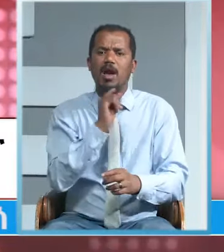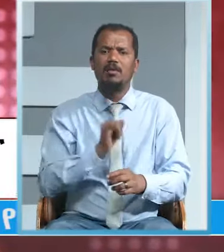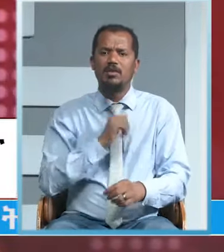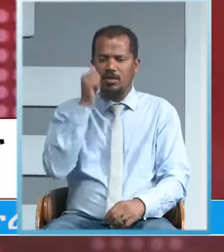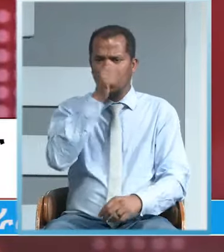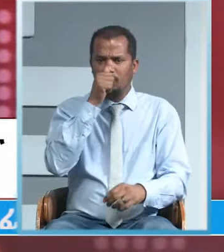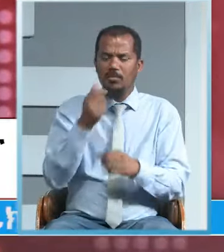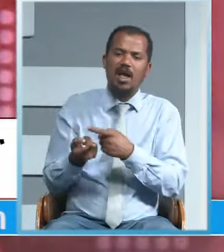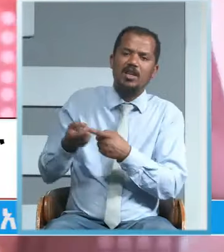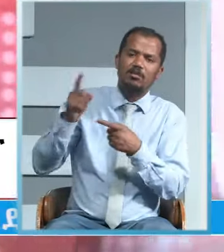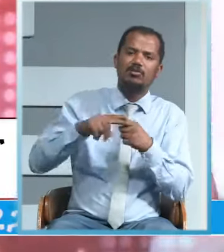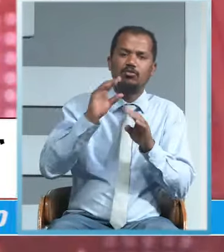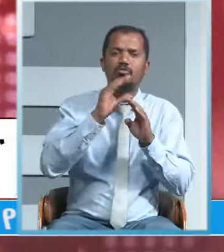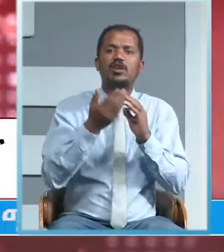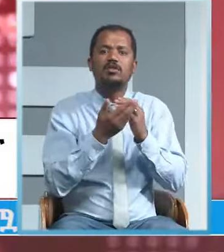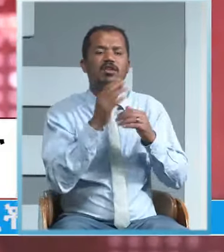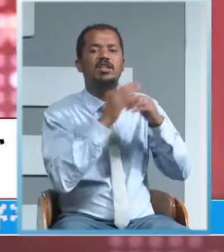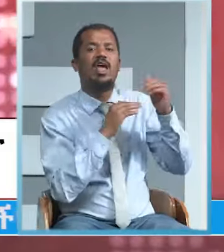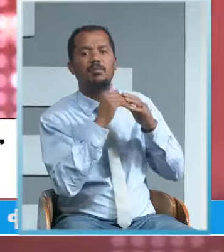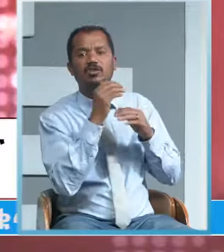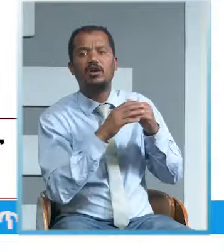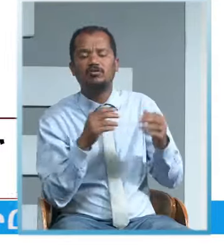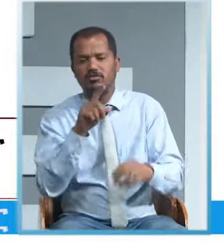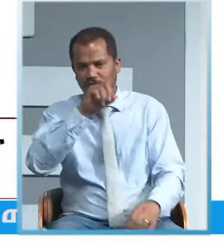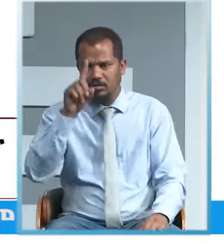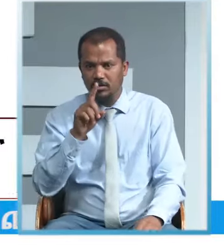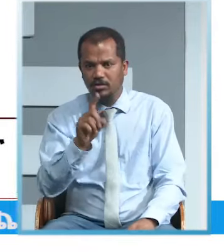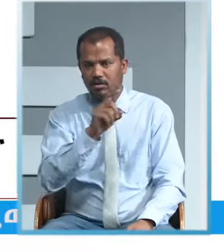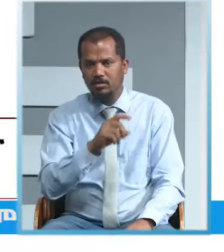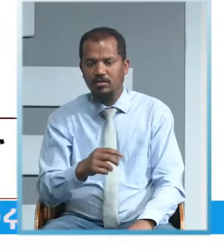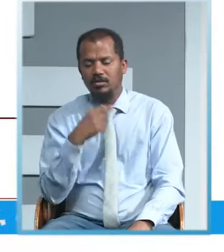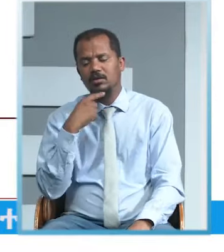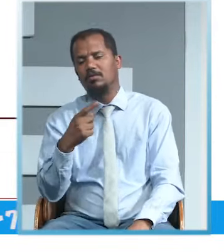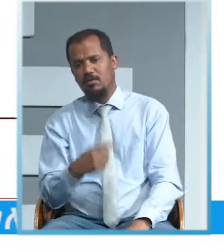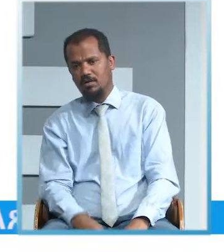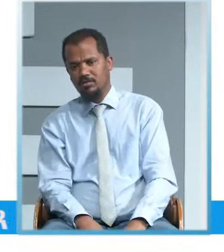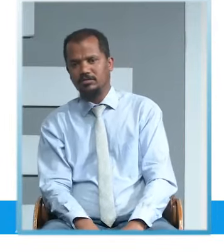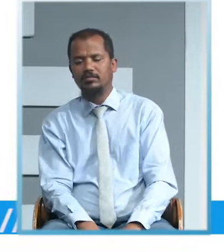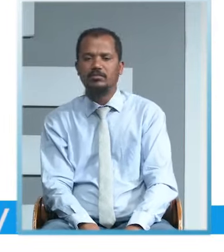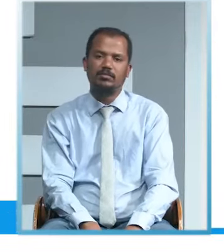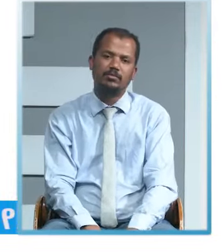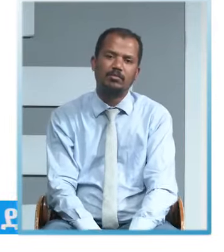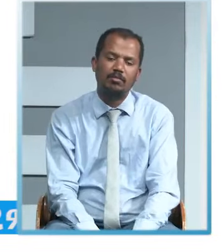ለኢትዮጵያ እንዲመልሱ ሁኔታዎችን እንዲያመቻቹ ጠይቋል ተብሏል።